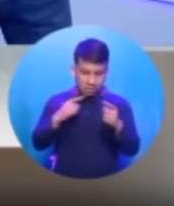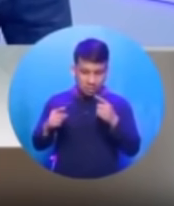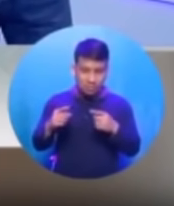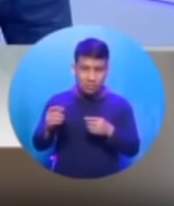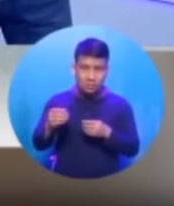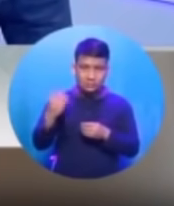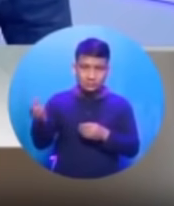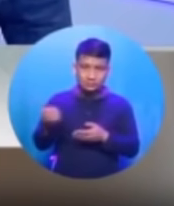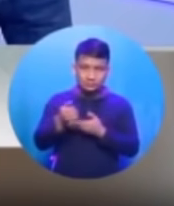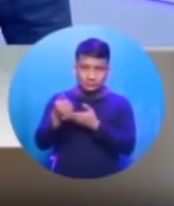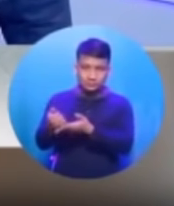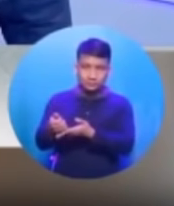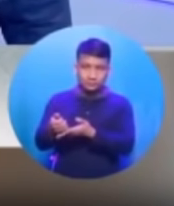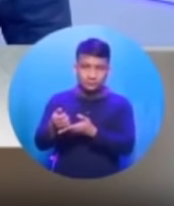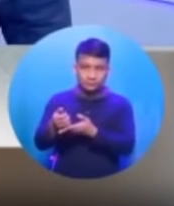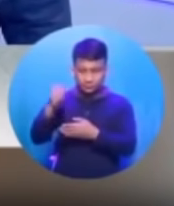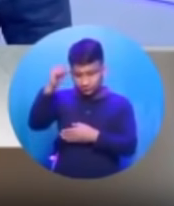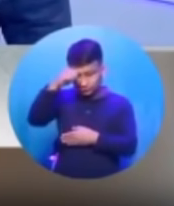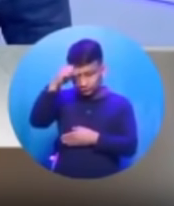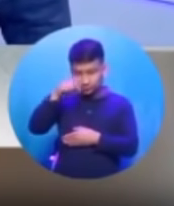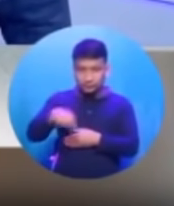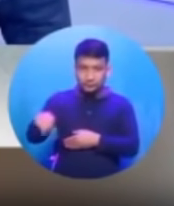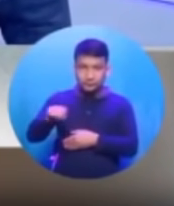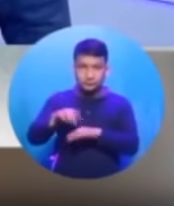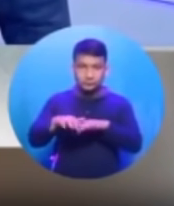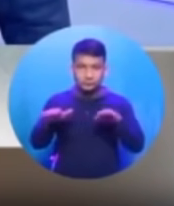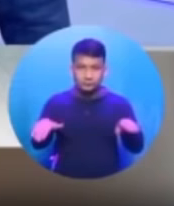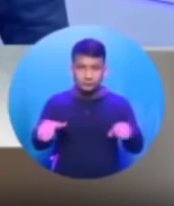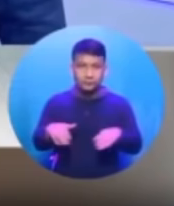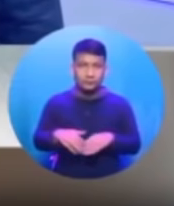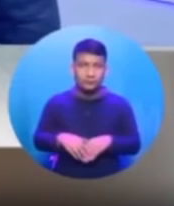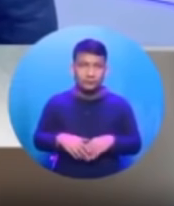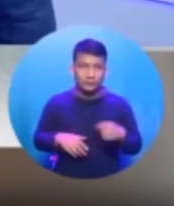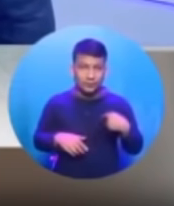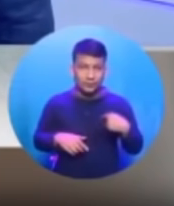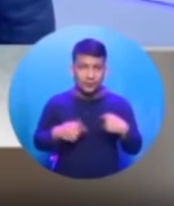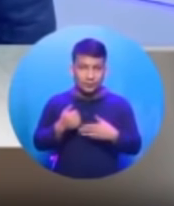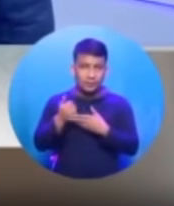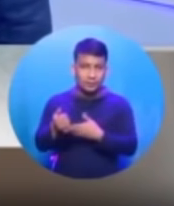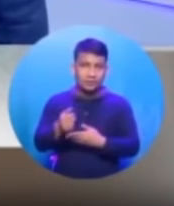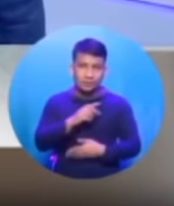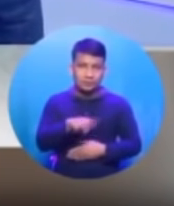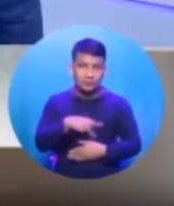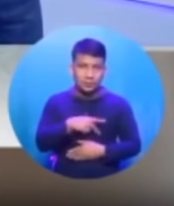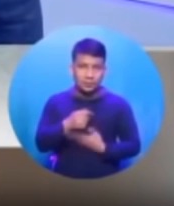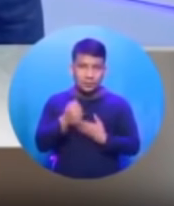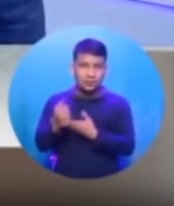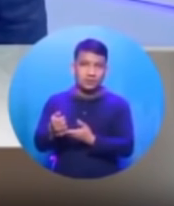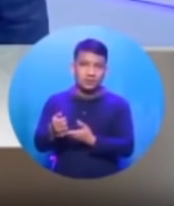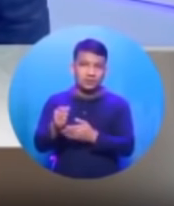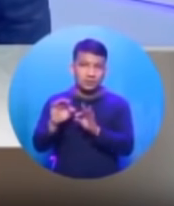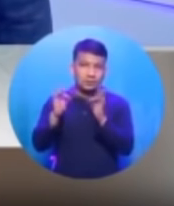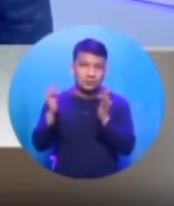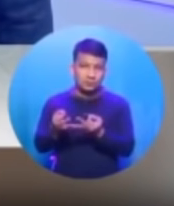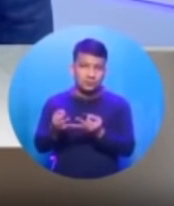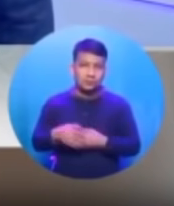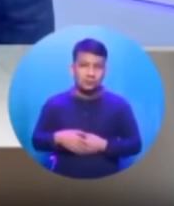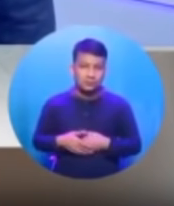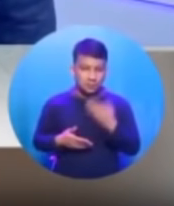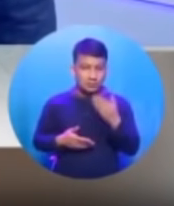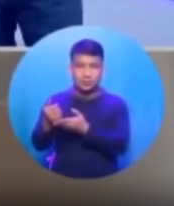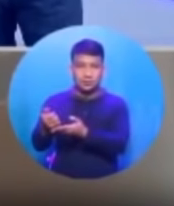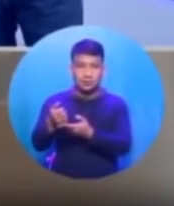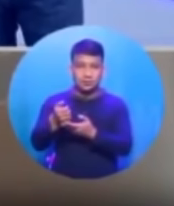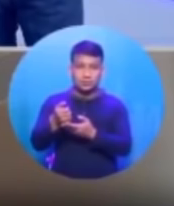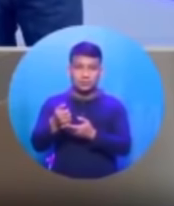PNP, sila po ay maglalaan daw ng scholarship para sa inyong dalawang anak. Pero ako, ma'am, tutulong ako personal para po sa pamilya ninyo. Maraming salamat